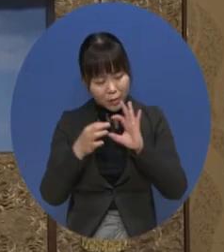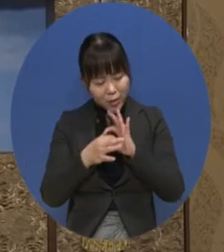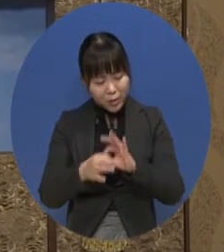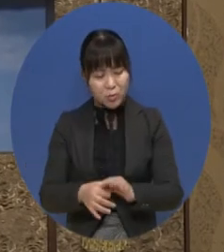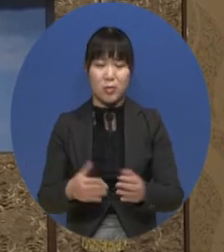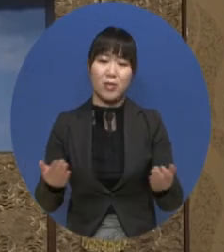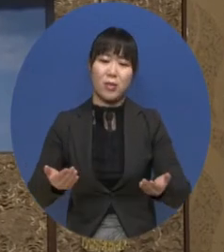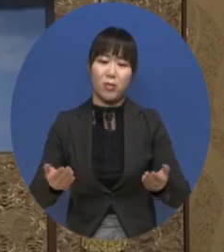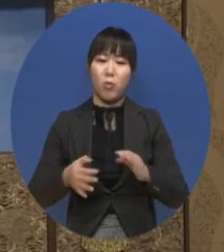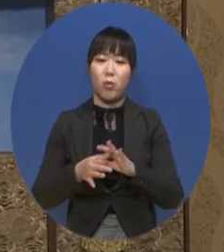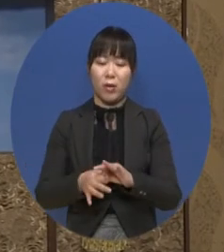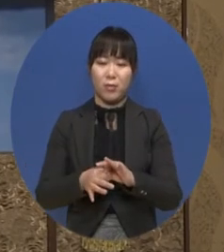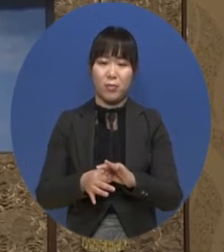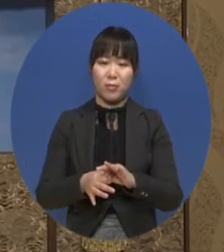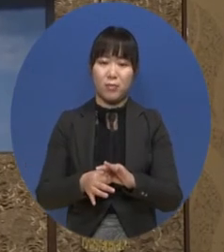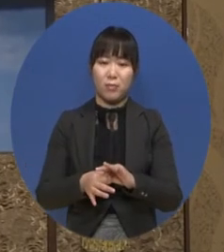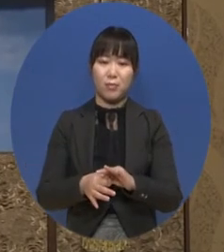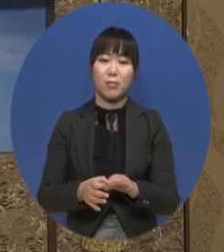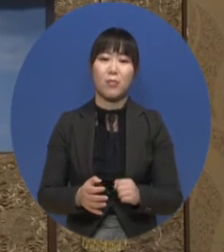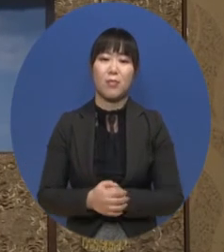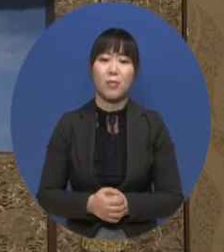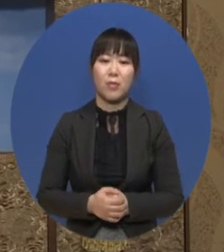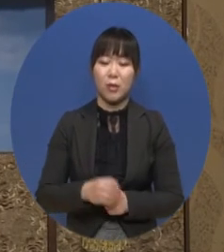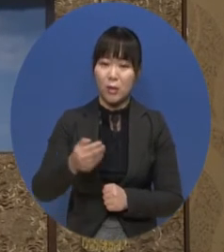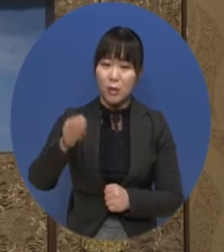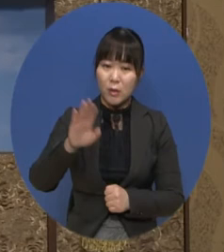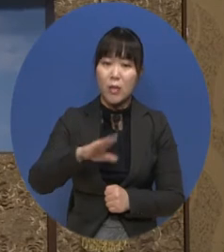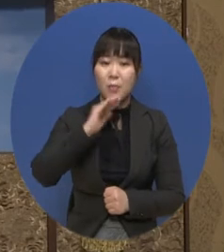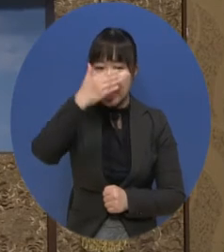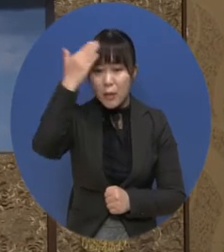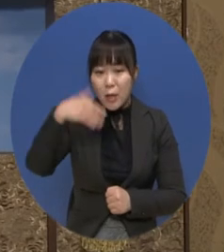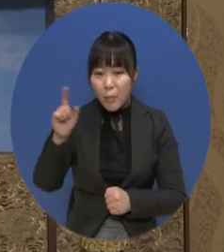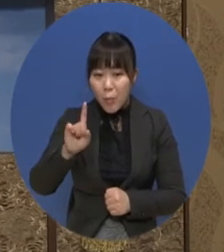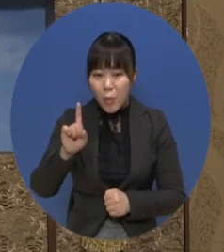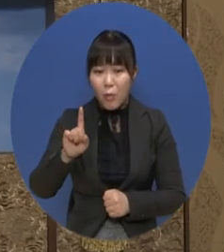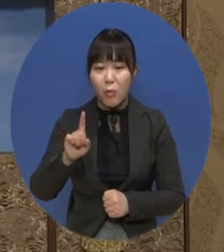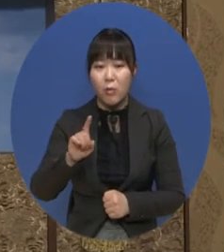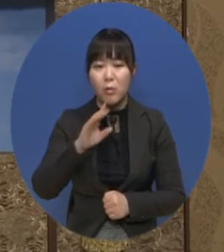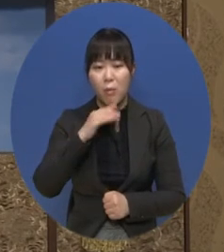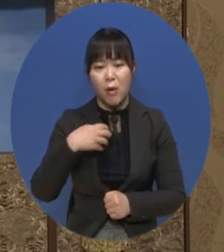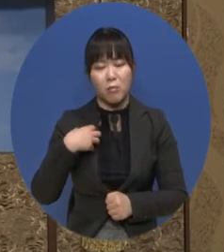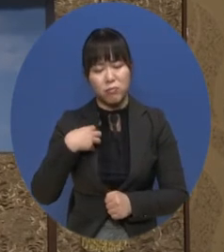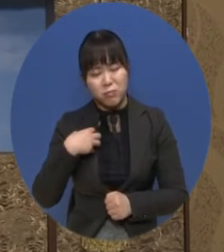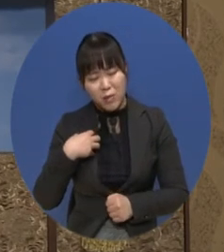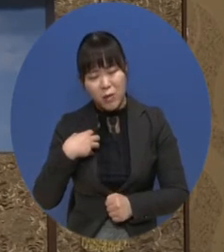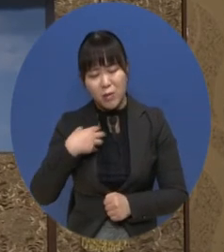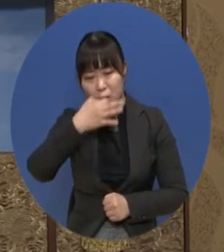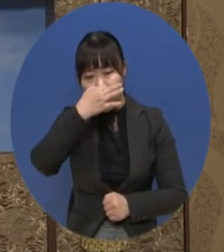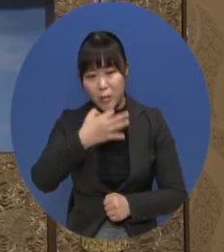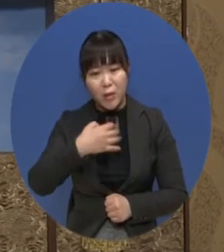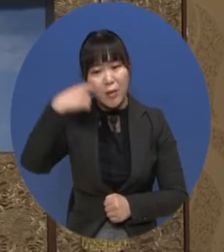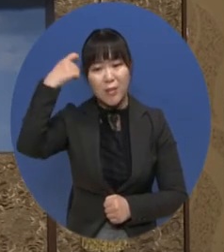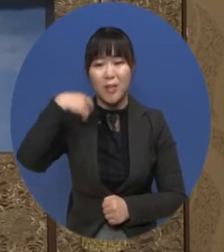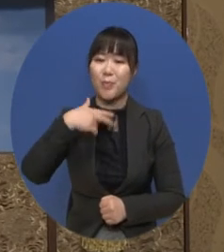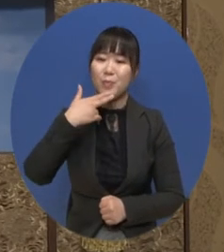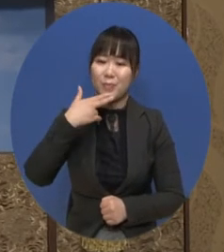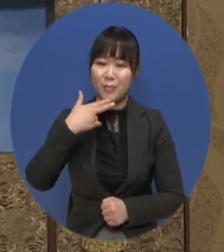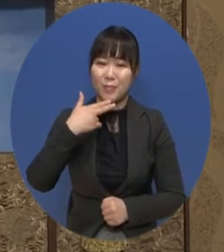머릿속으로는 일과 관련된 생각을 하는 거죠. 근데 다행인 게 그게 또 굉장히 무겁거나 힘들게 느껴지진